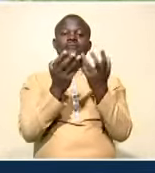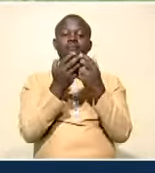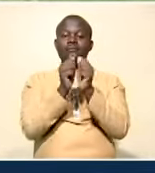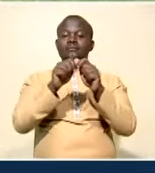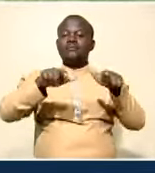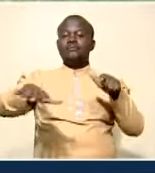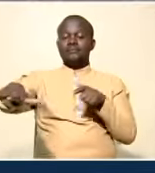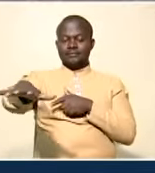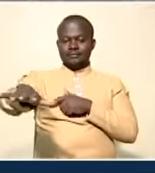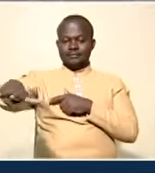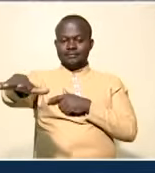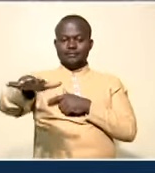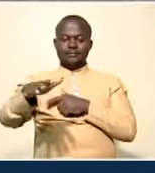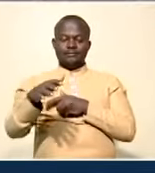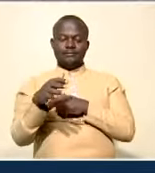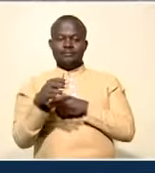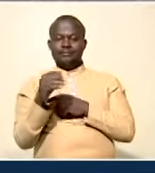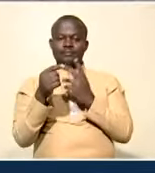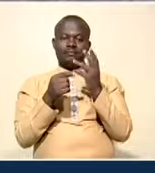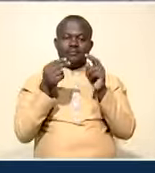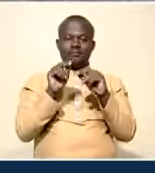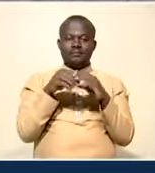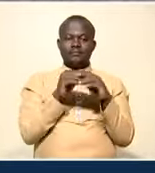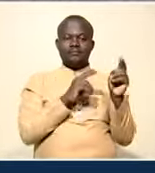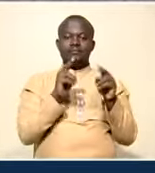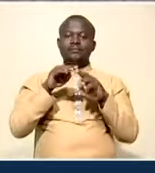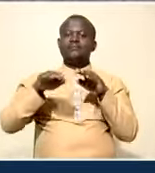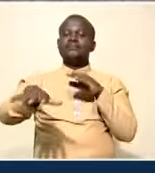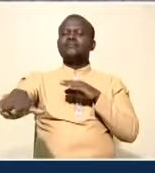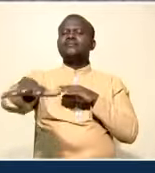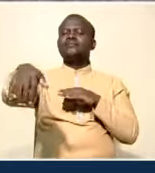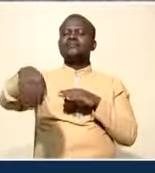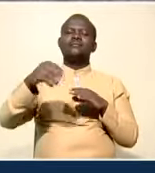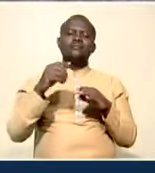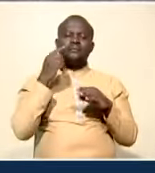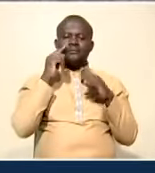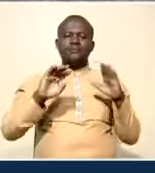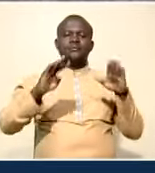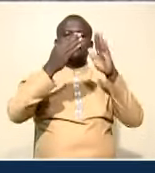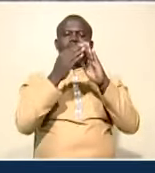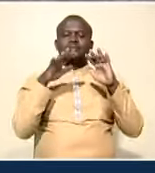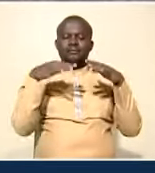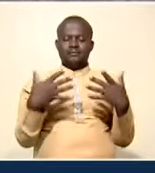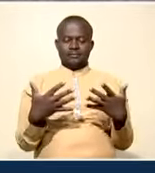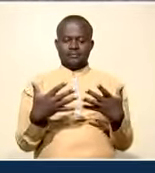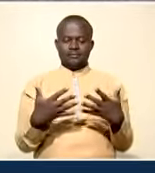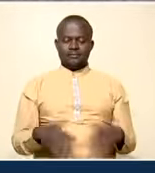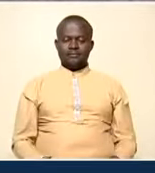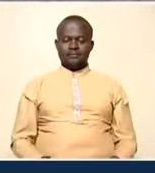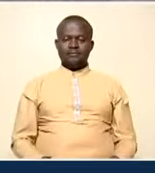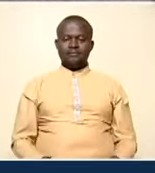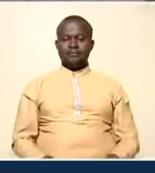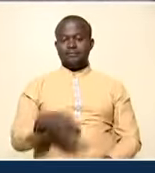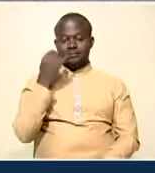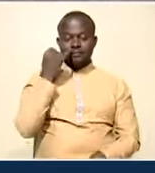n'igishanga nizo formation ziba normally mu gishanga zibonetse ku musozi gute ese kuba ari ku